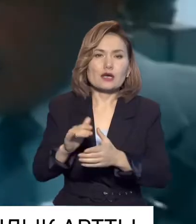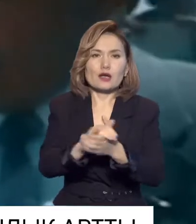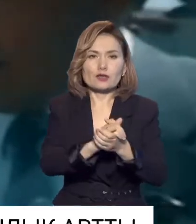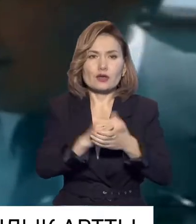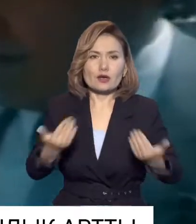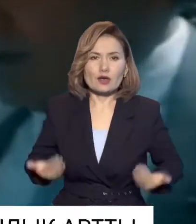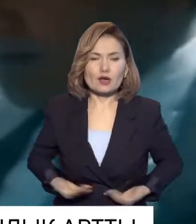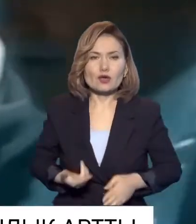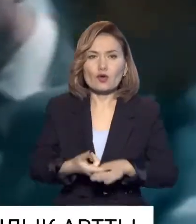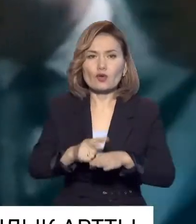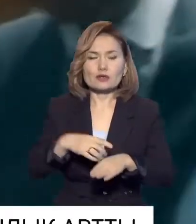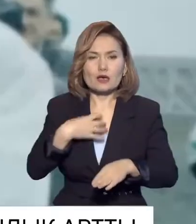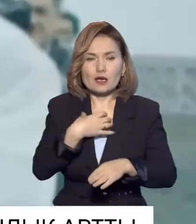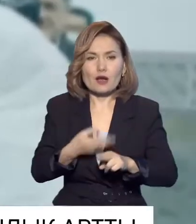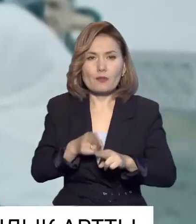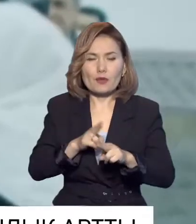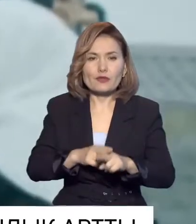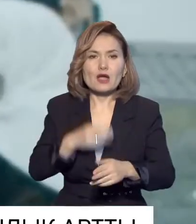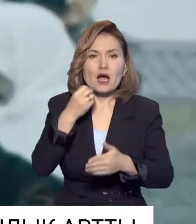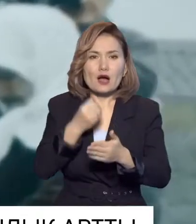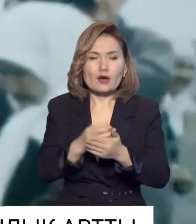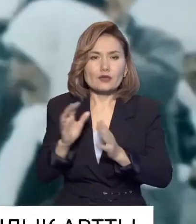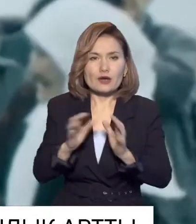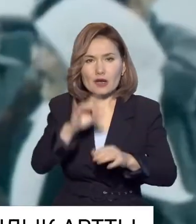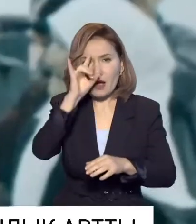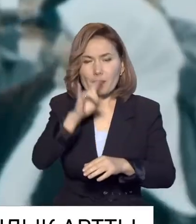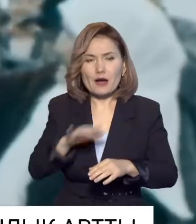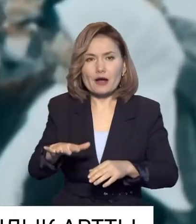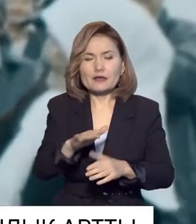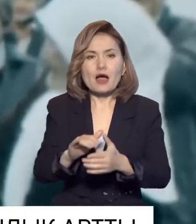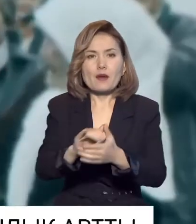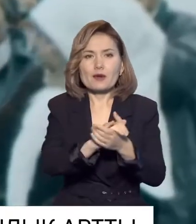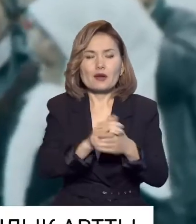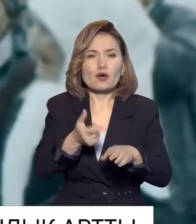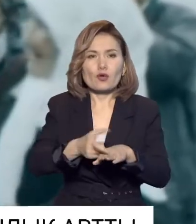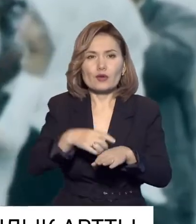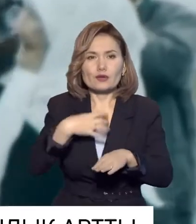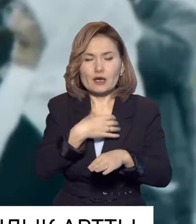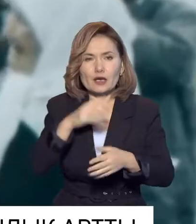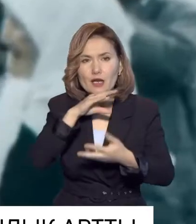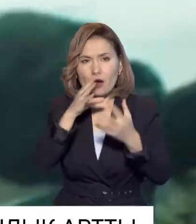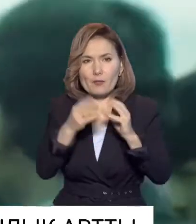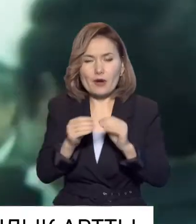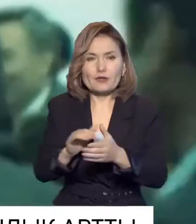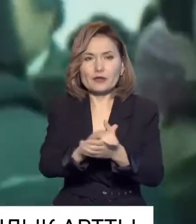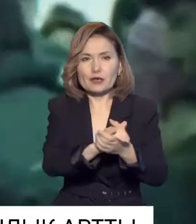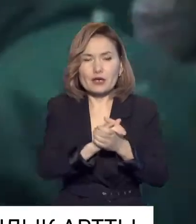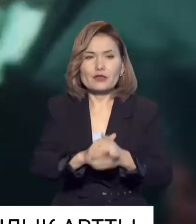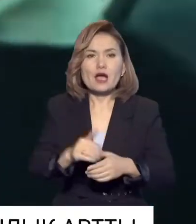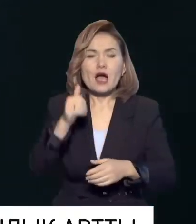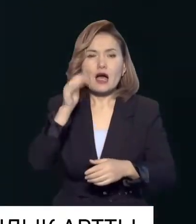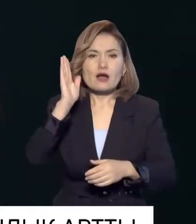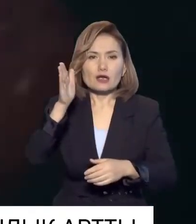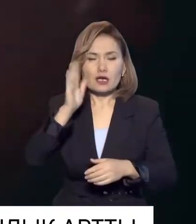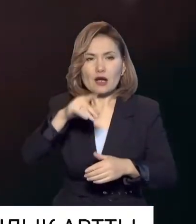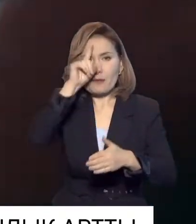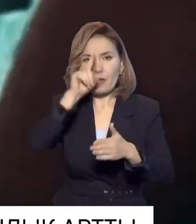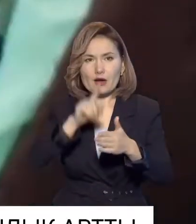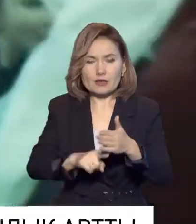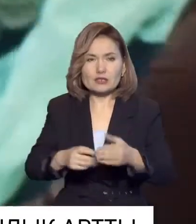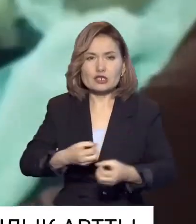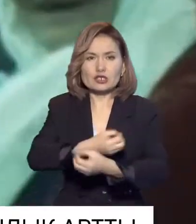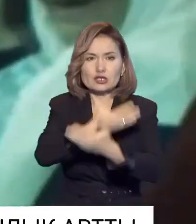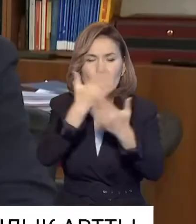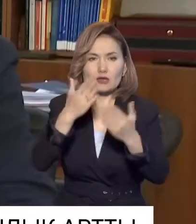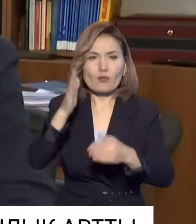болса ауыздағы кетеді демекші, қолда барды ұқсату үшін Қазақстанға бірлік аса қажет еді. Ауызбіршілігі жарасқан халықтың ертеңге деген сенімі жарқын